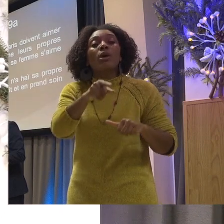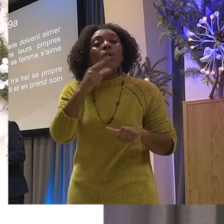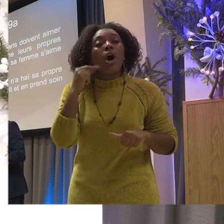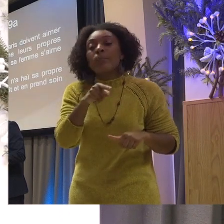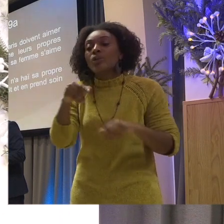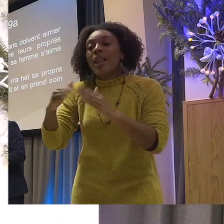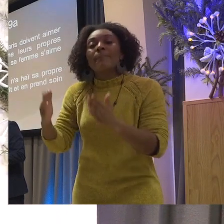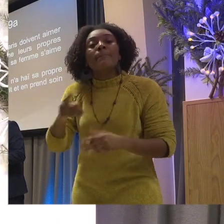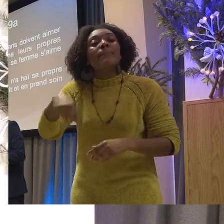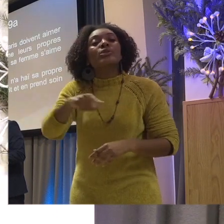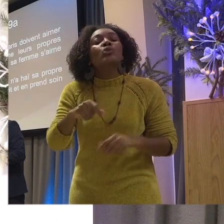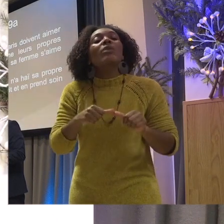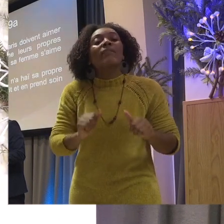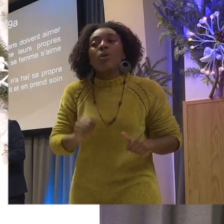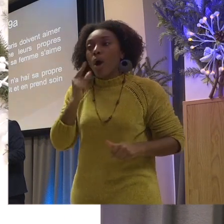maison ?»